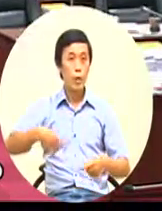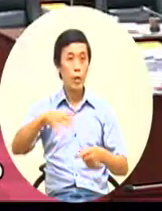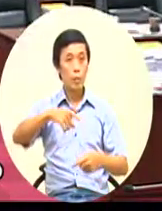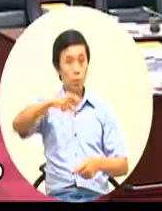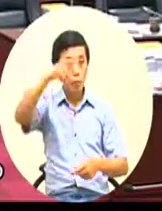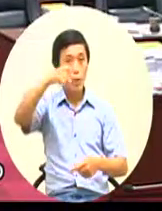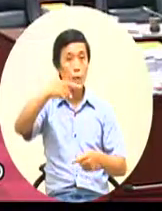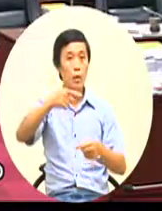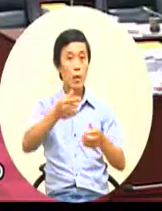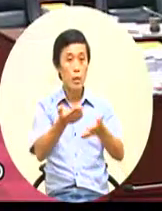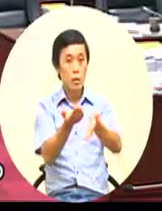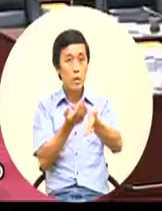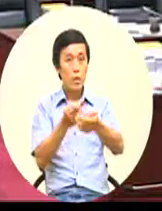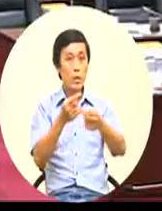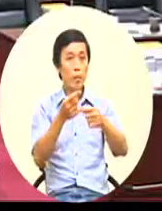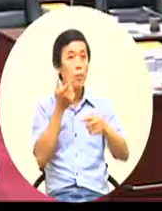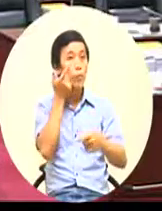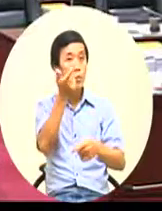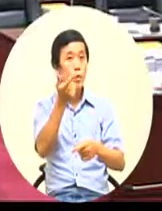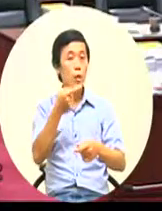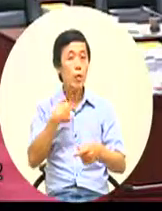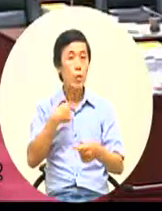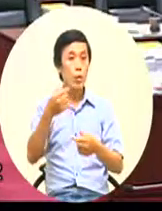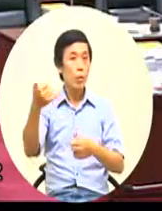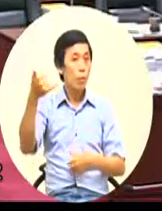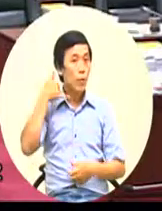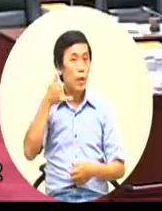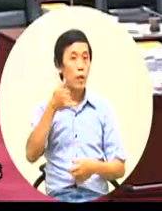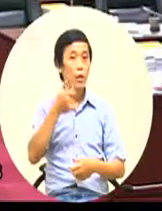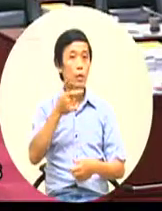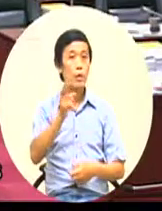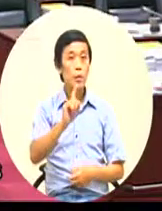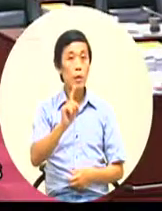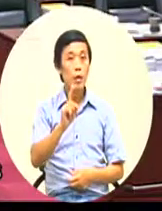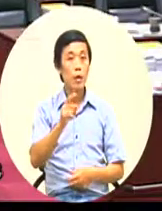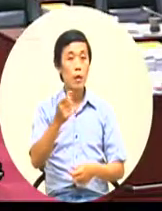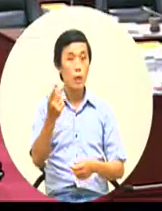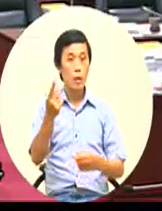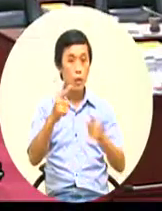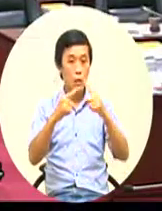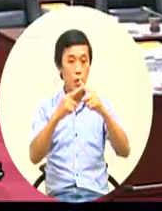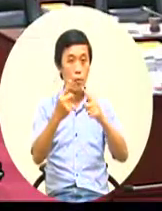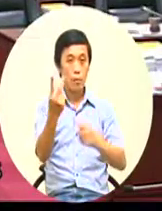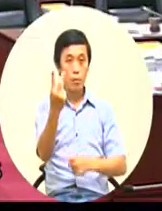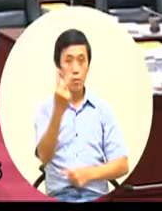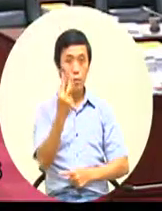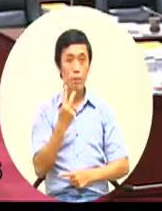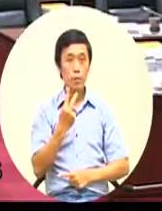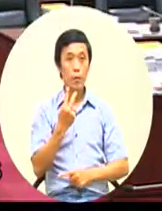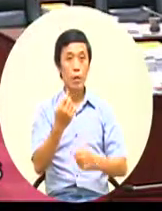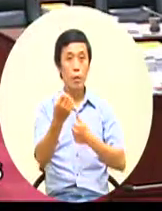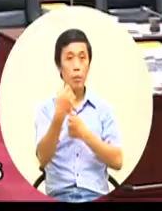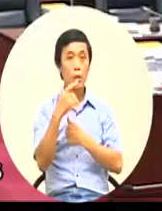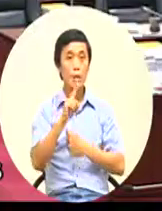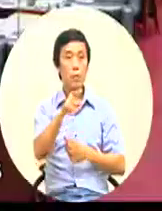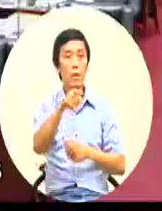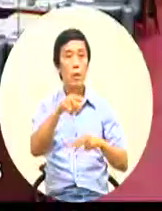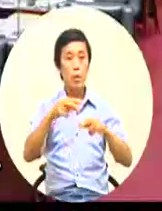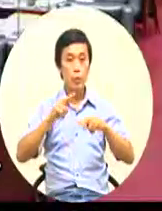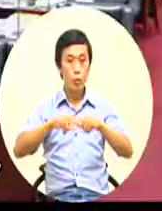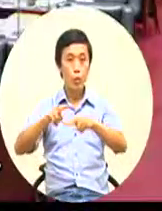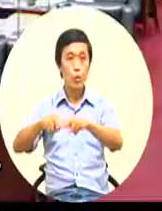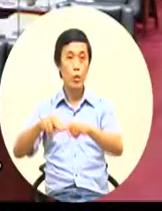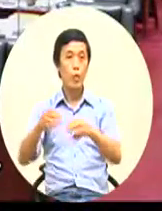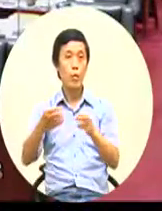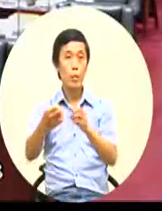当选的前半年，接到了一通拜访电话，来了两个人，然后他就跟我说，坐下来，他就跟我